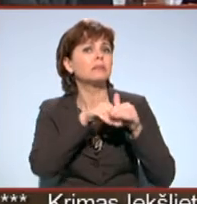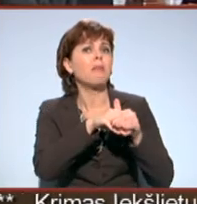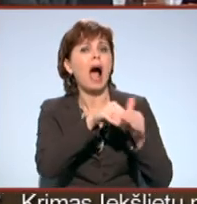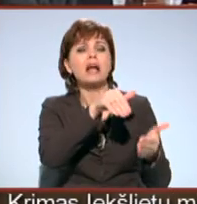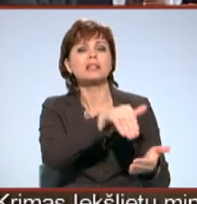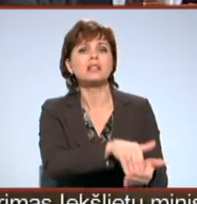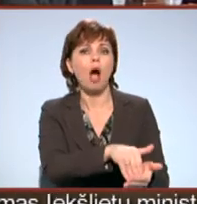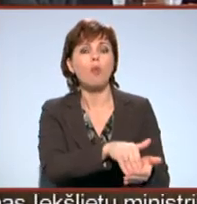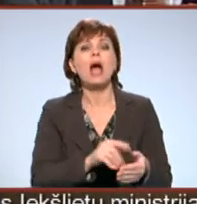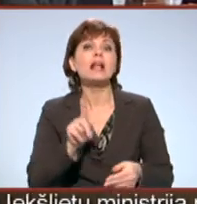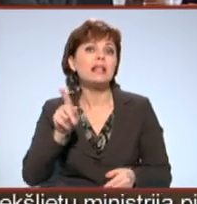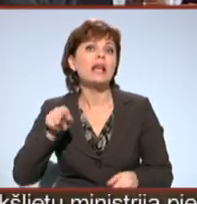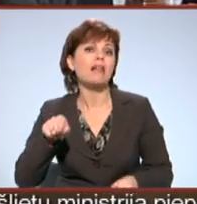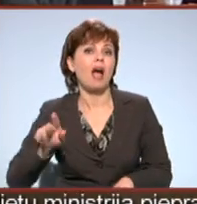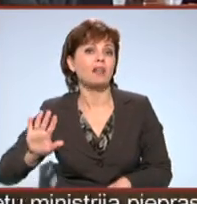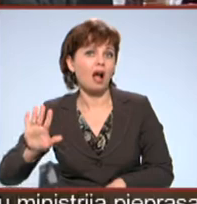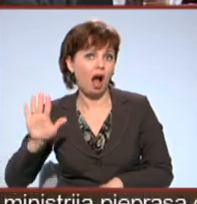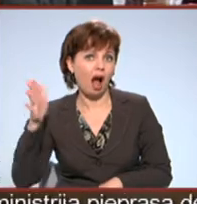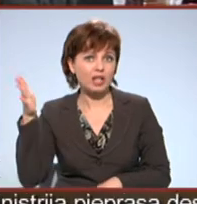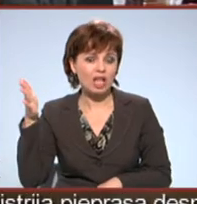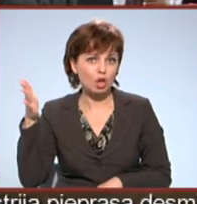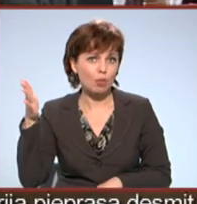iespējas, bet tikai tādā gadījumā, ja